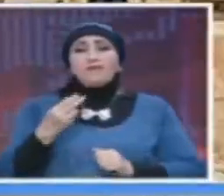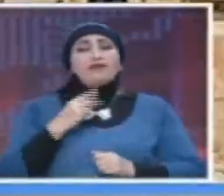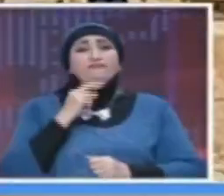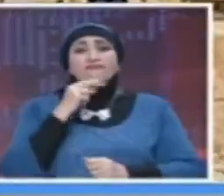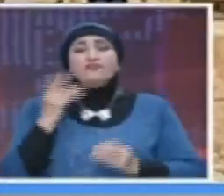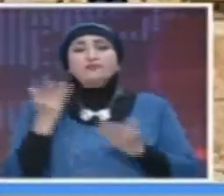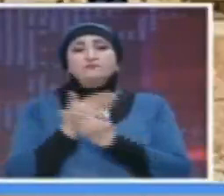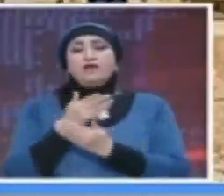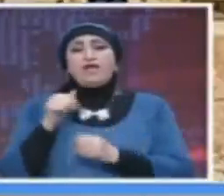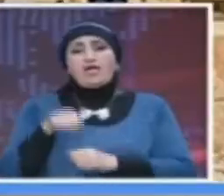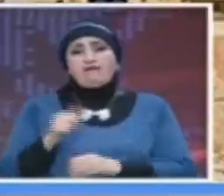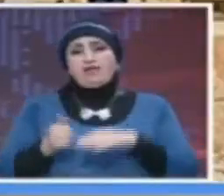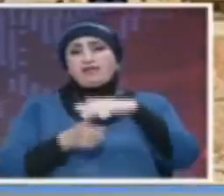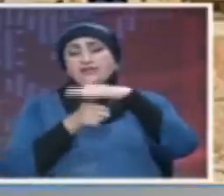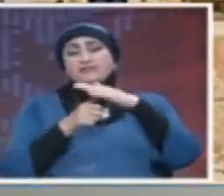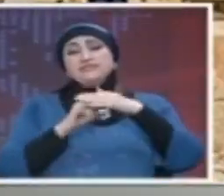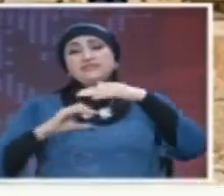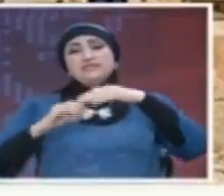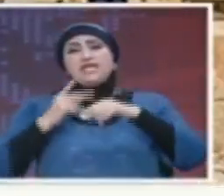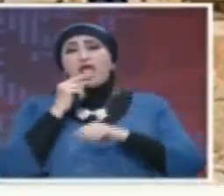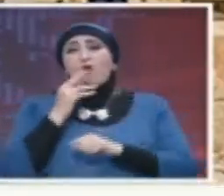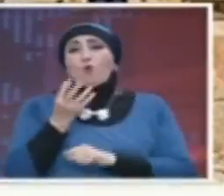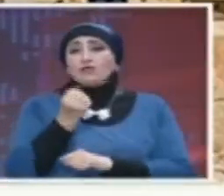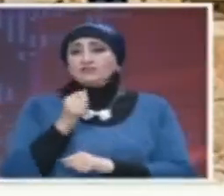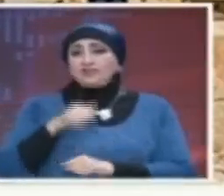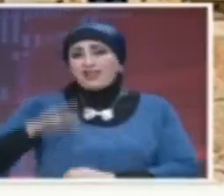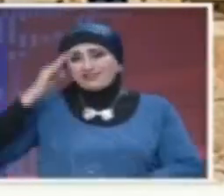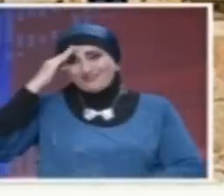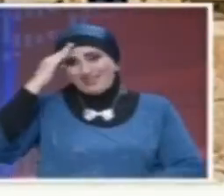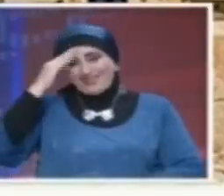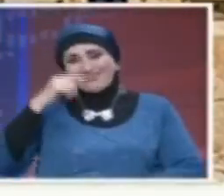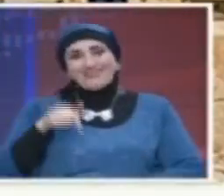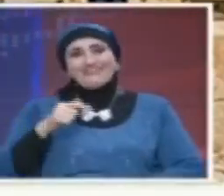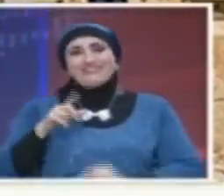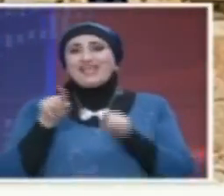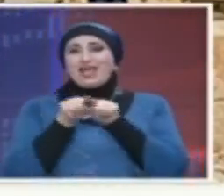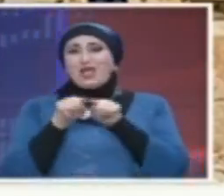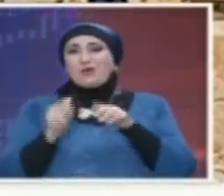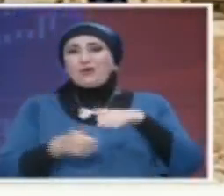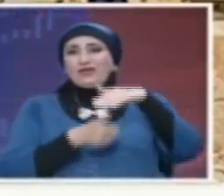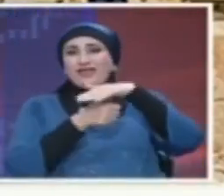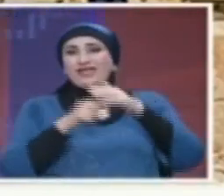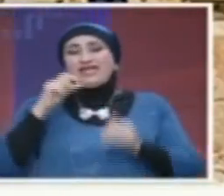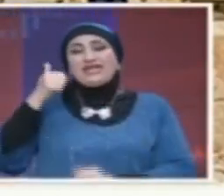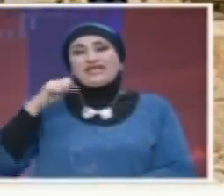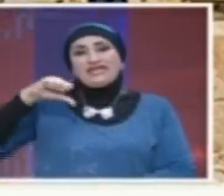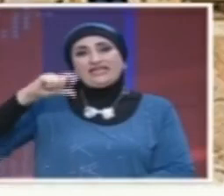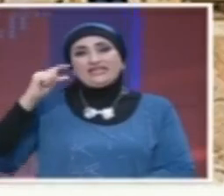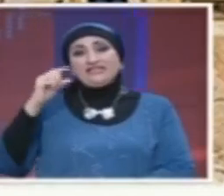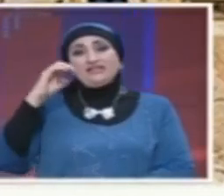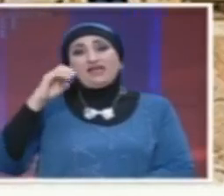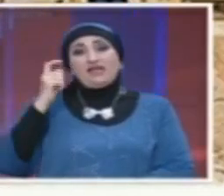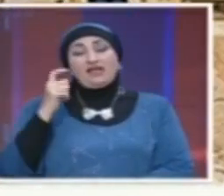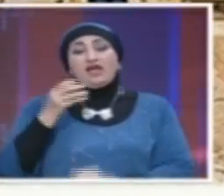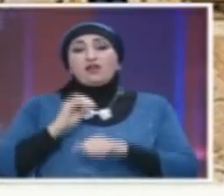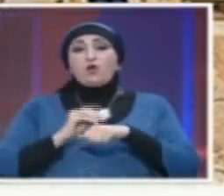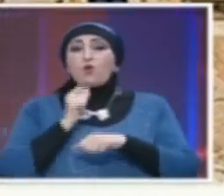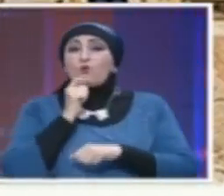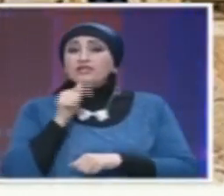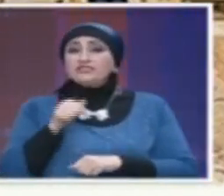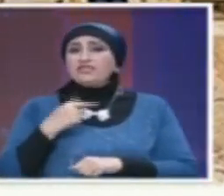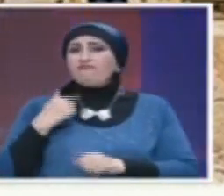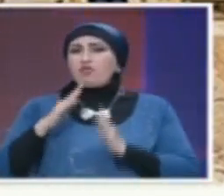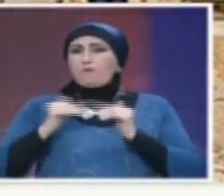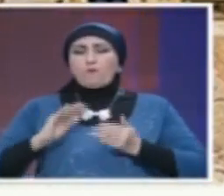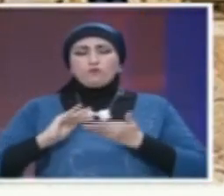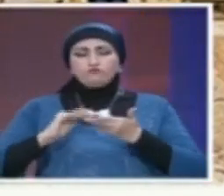الجمهورية صرح بأن السيد الرئيس طلب نقل تحياته إلى أخيه الرئيس إدغار لونغو، ومؤكدا الأهمية التي توليها